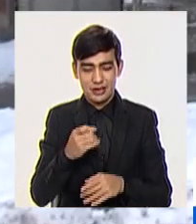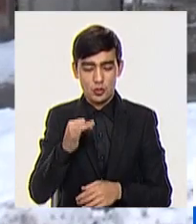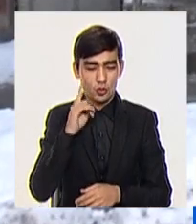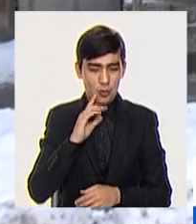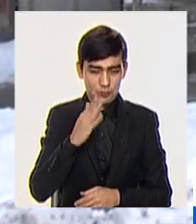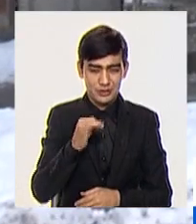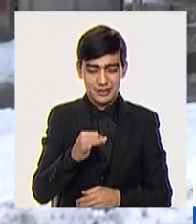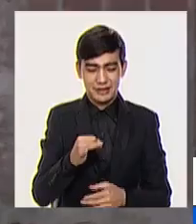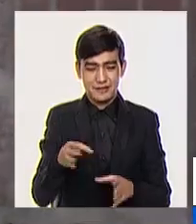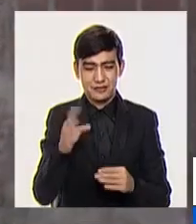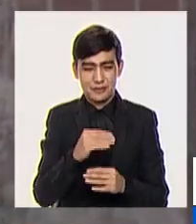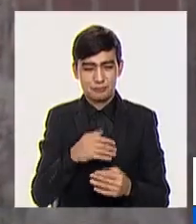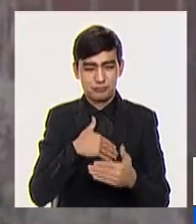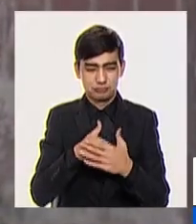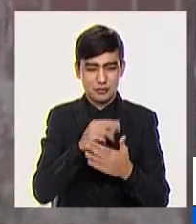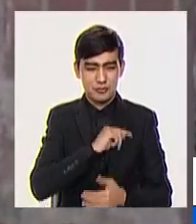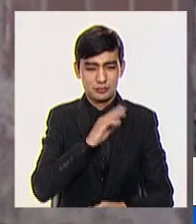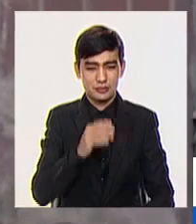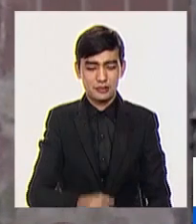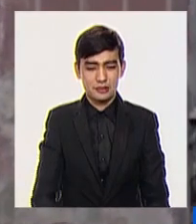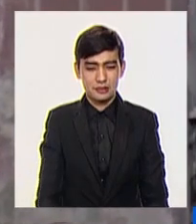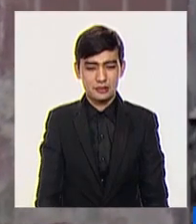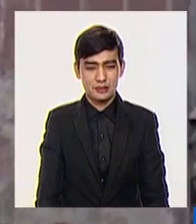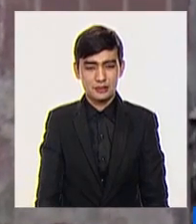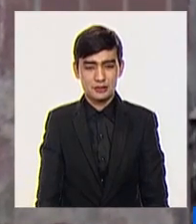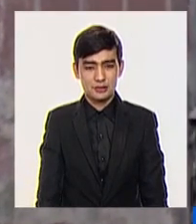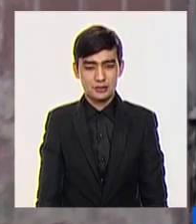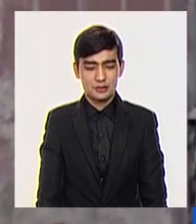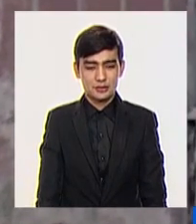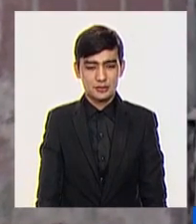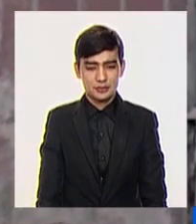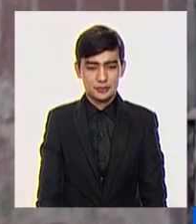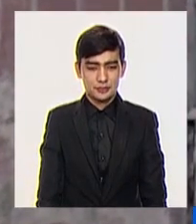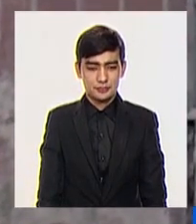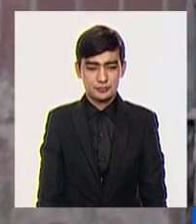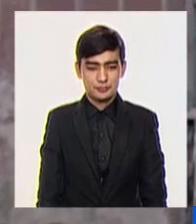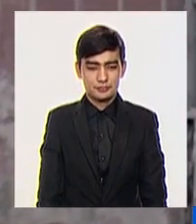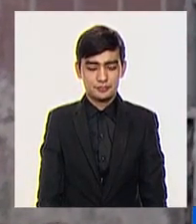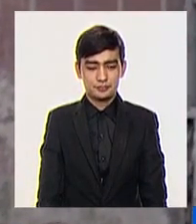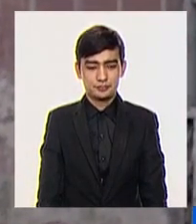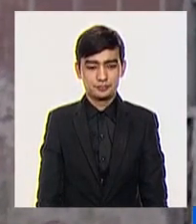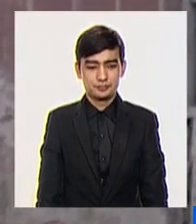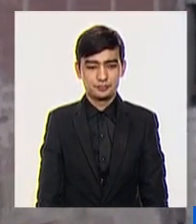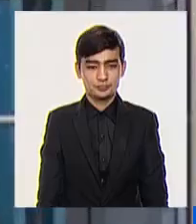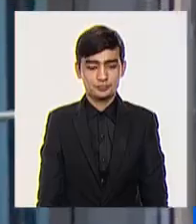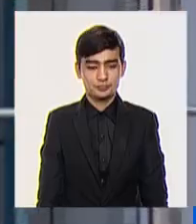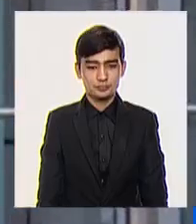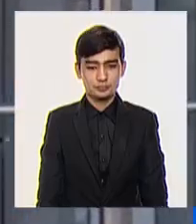удобным, доступным и оперативным. Асем Караулова, Сергей Шуйский, Информбюро, Нур-Султан.